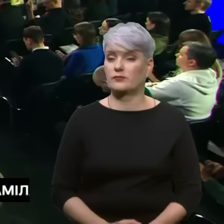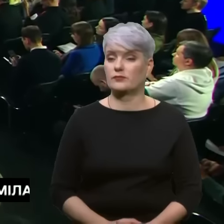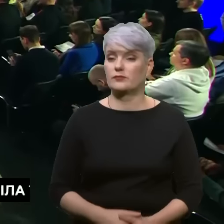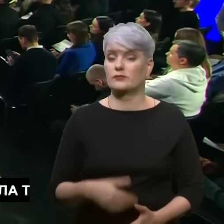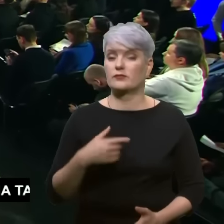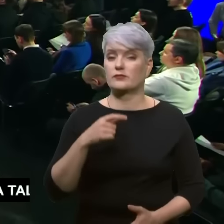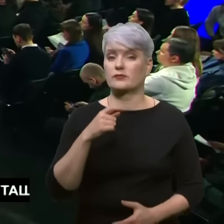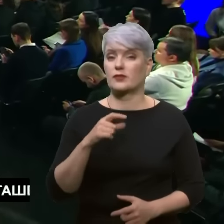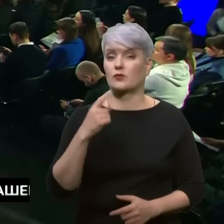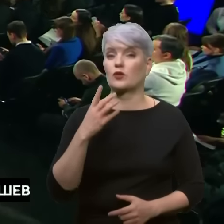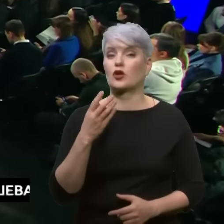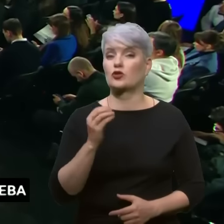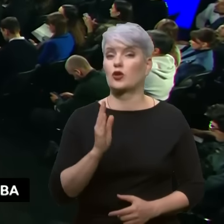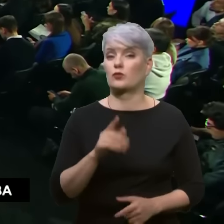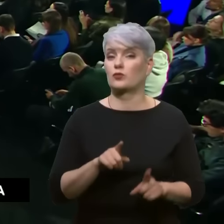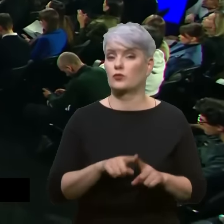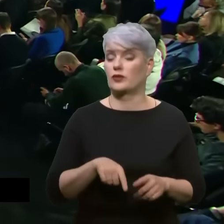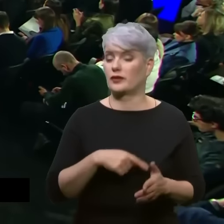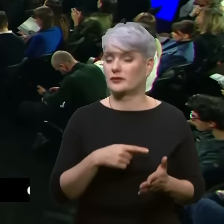Ендрю, підведіться. Так, дякую.